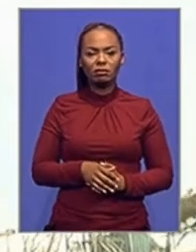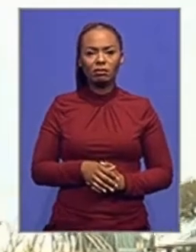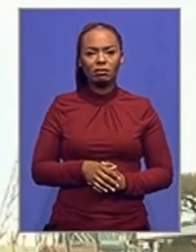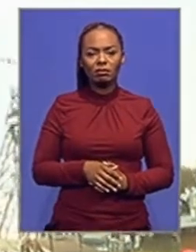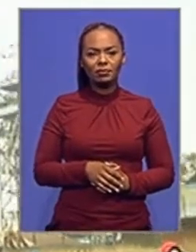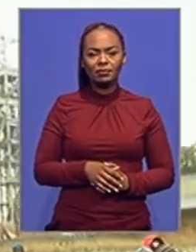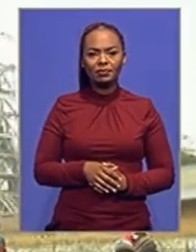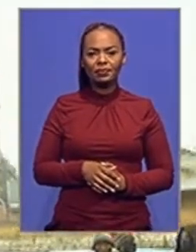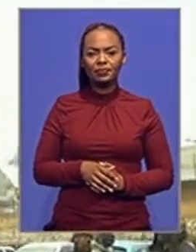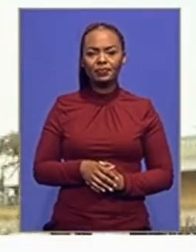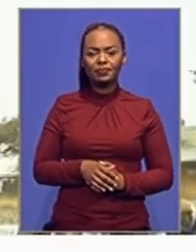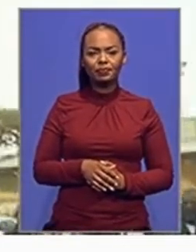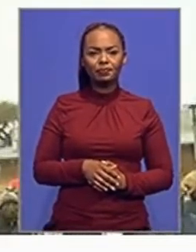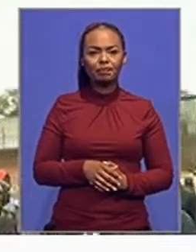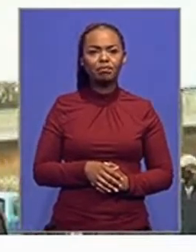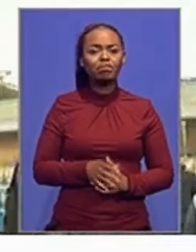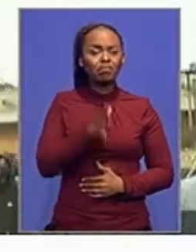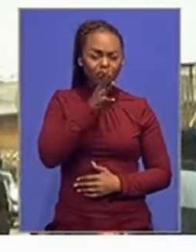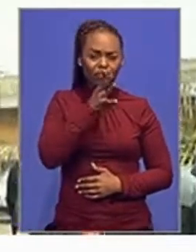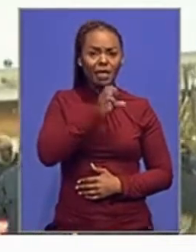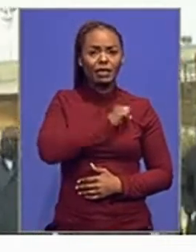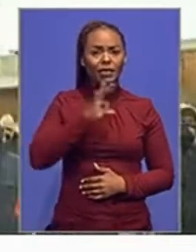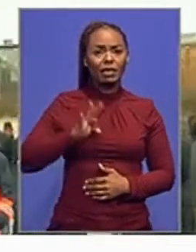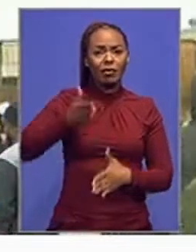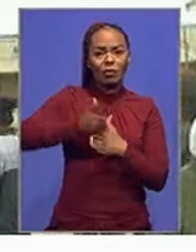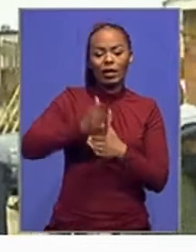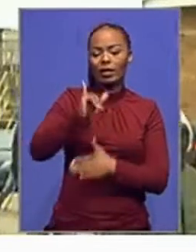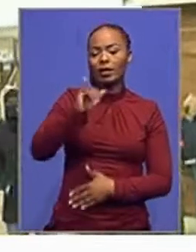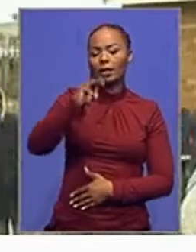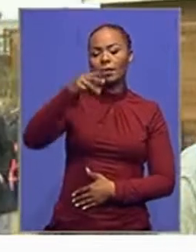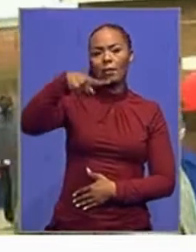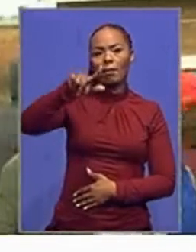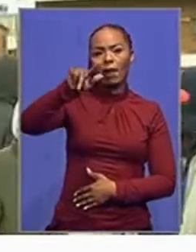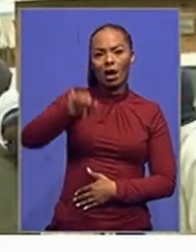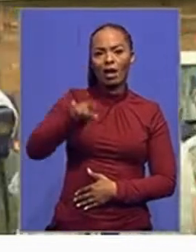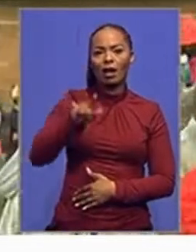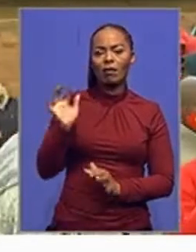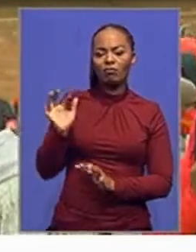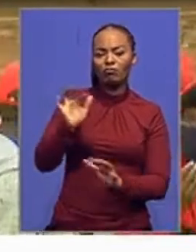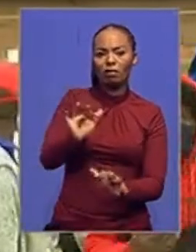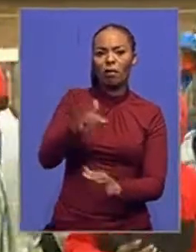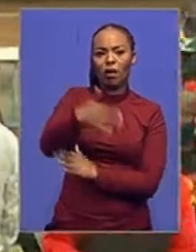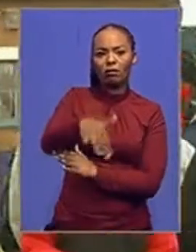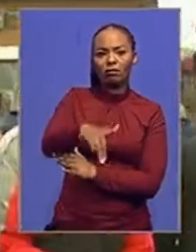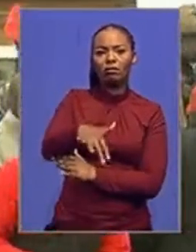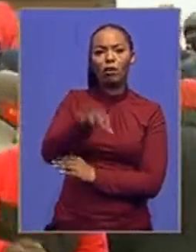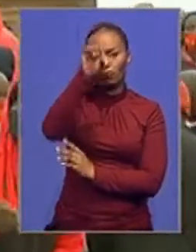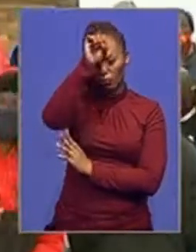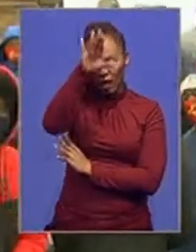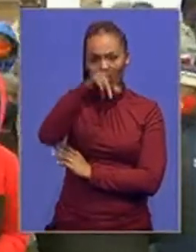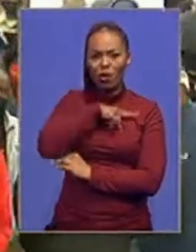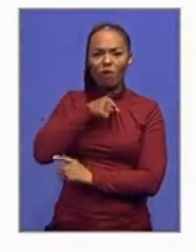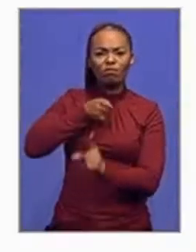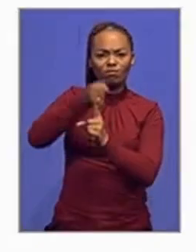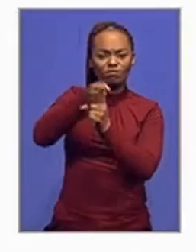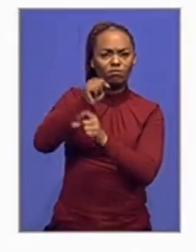Makgolokgolo a badira moepong bao ba dirang kwa Impala Platinum ba ne ba kgobokane kwa ntle ga shaft ya ntlha ya moepo jaaka go tsweletse go lwelwa maloko. Ba ka